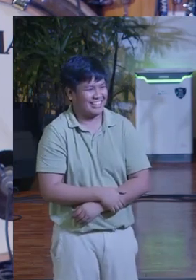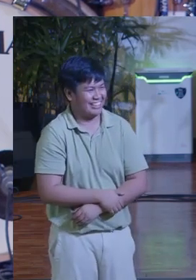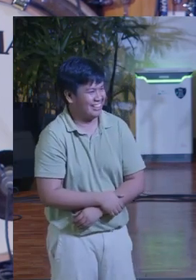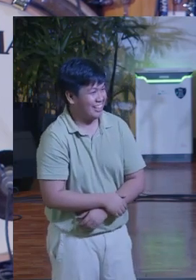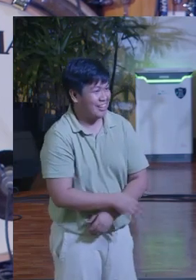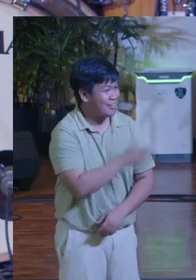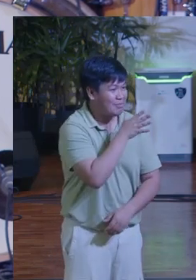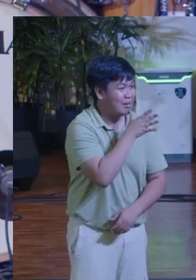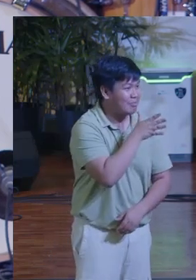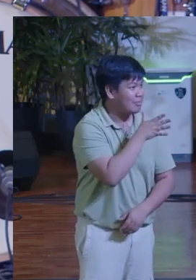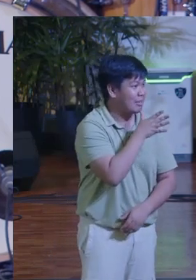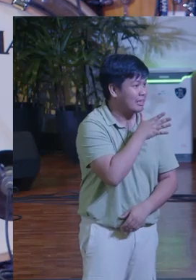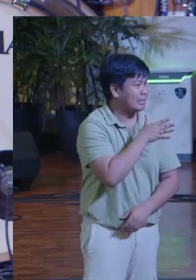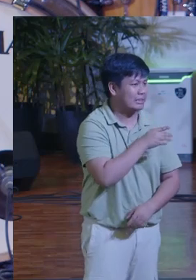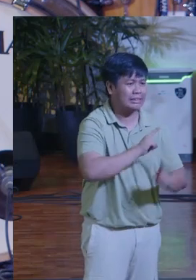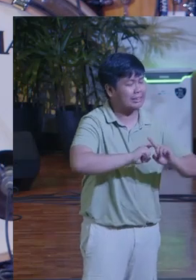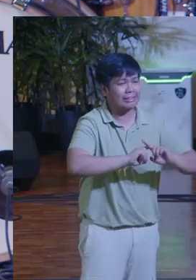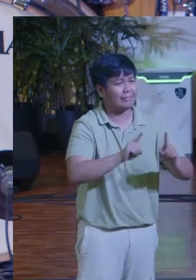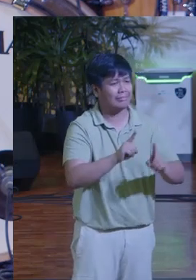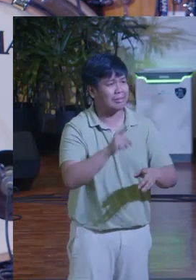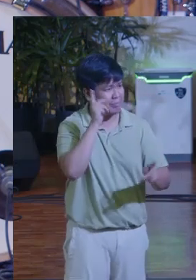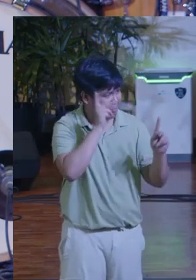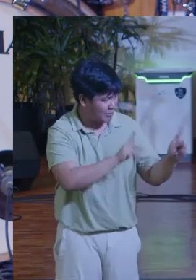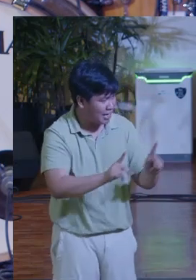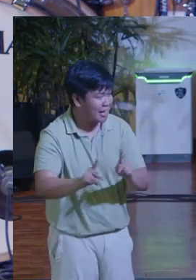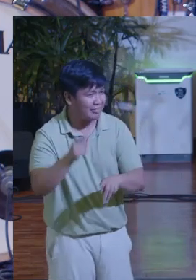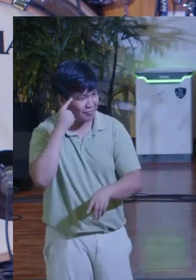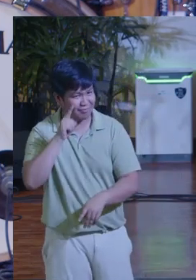Hindi po niya inaasahan yun.